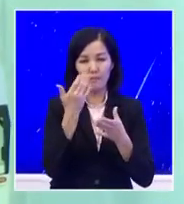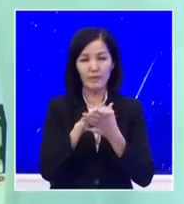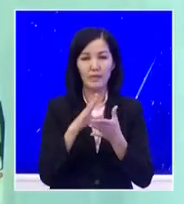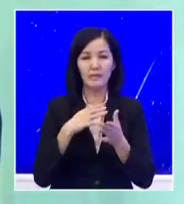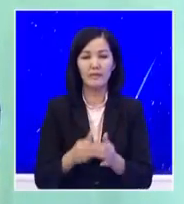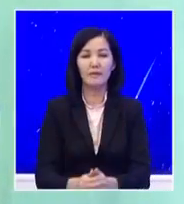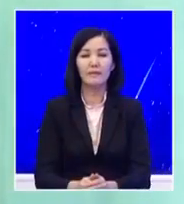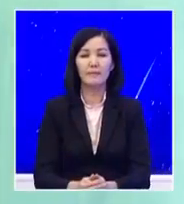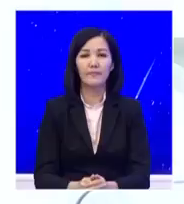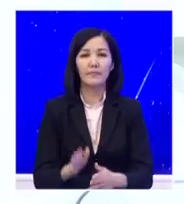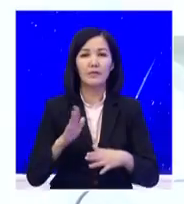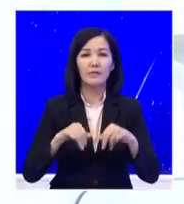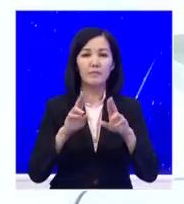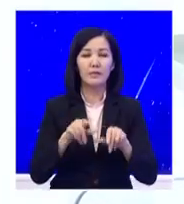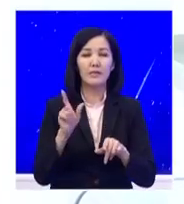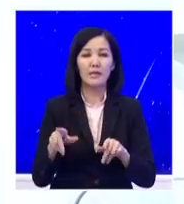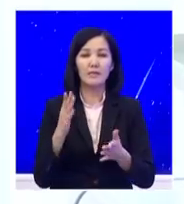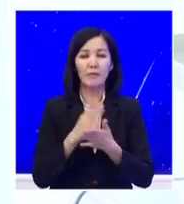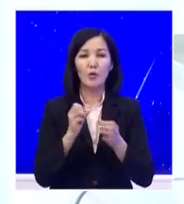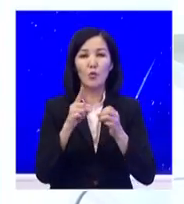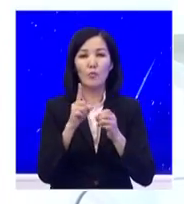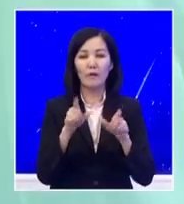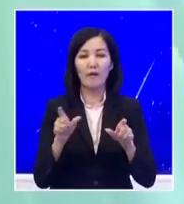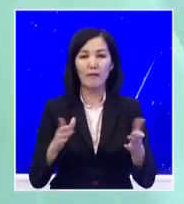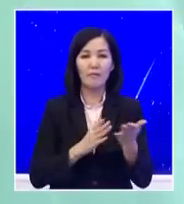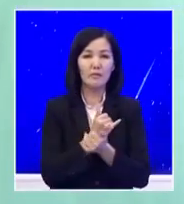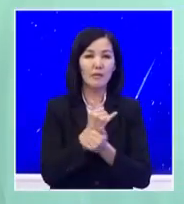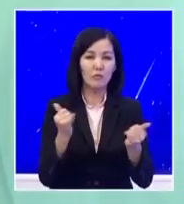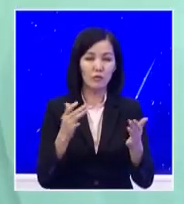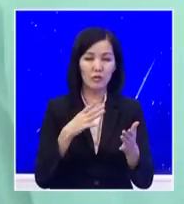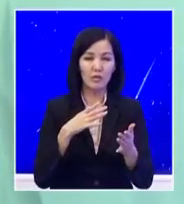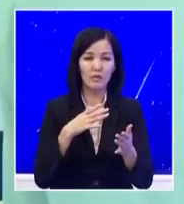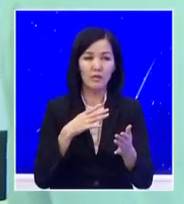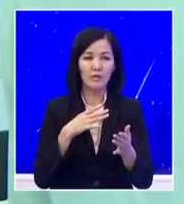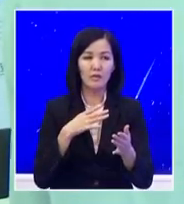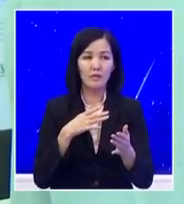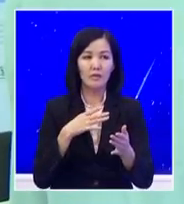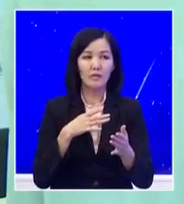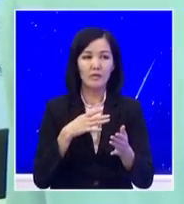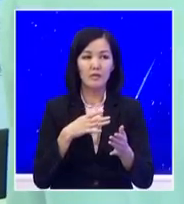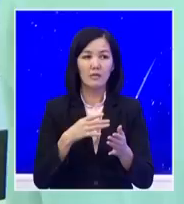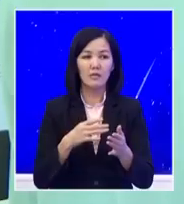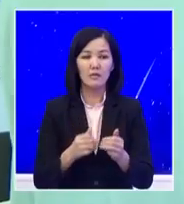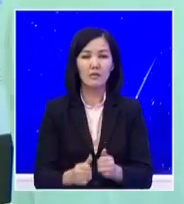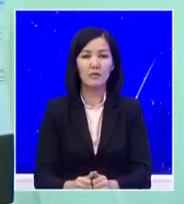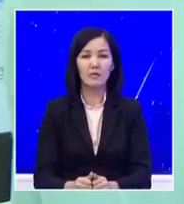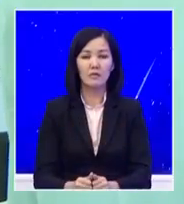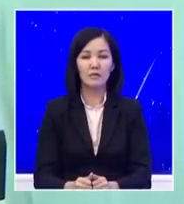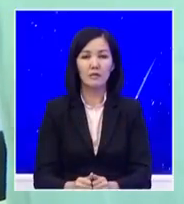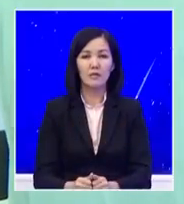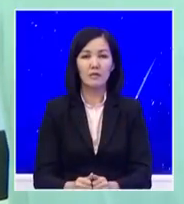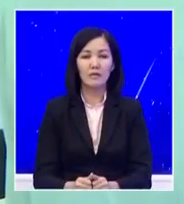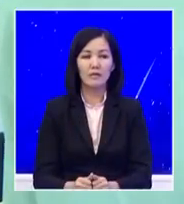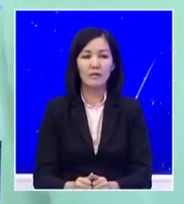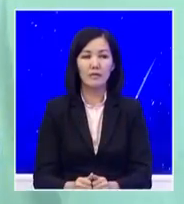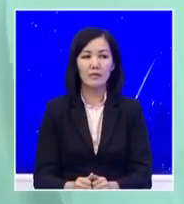Специалист бар ма? Он бір адам, да, күнде? Он бір адам кеде, не экстренный болса, қатыр жастаймыз күнде, күрігілі сүлке қой бізді,